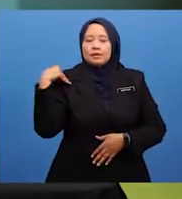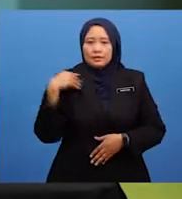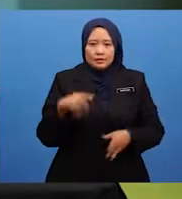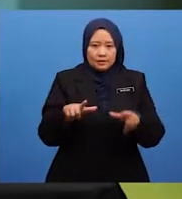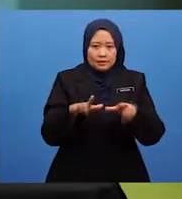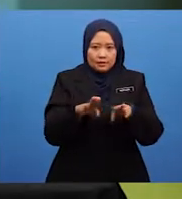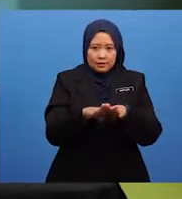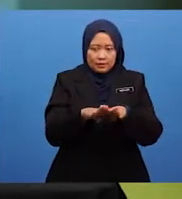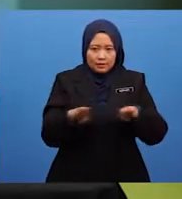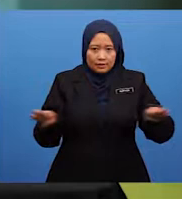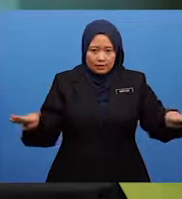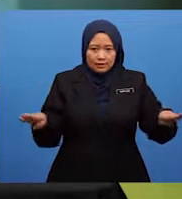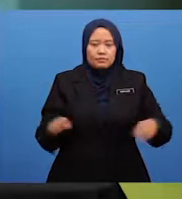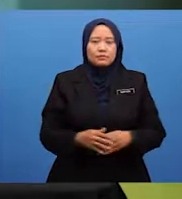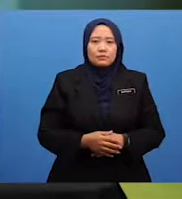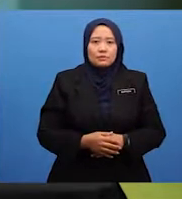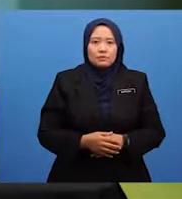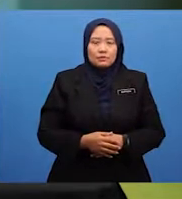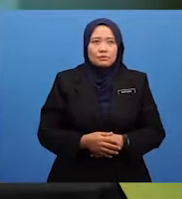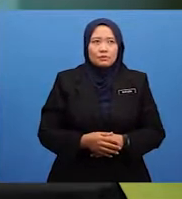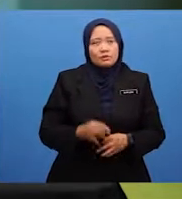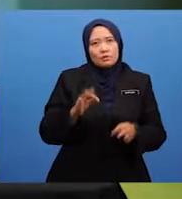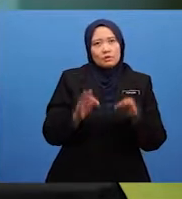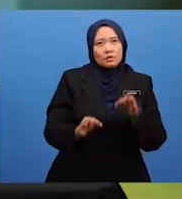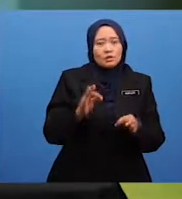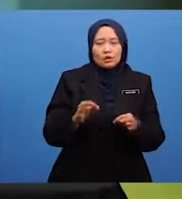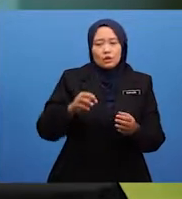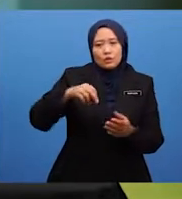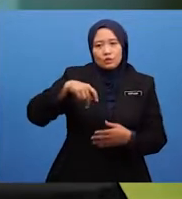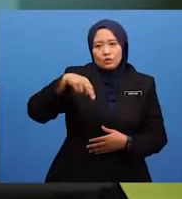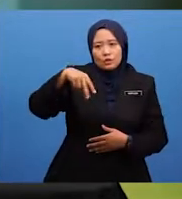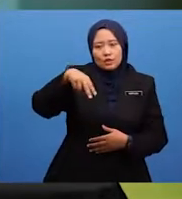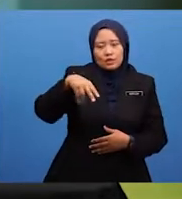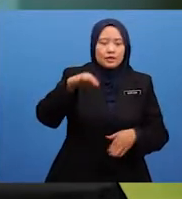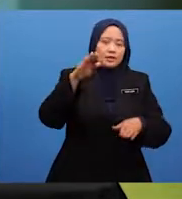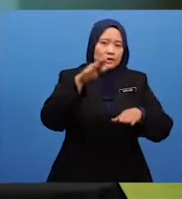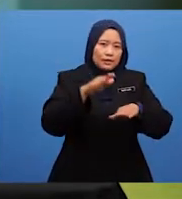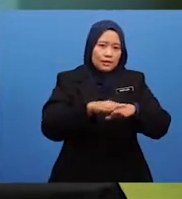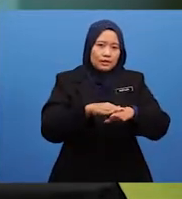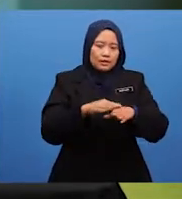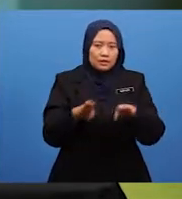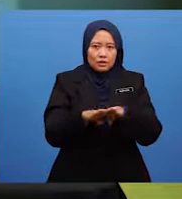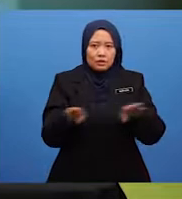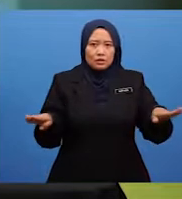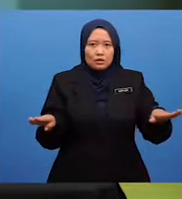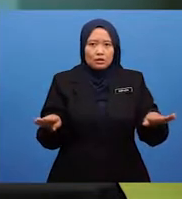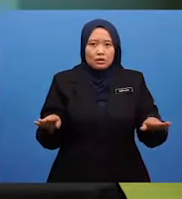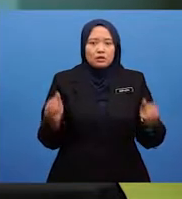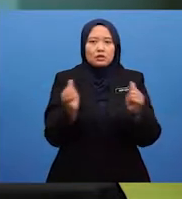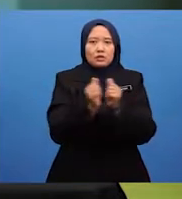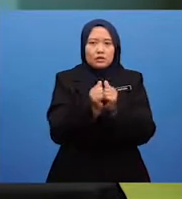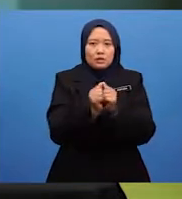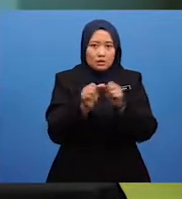Cuba kamu bayangkan pula apabila kamu berjalan di atas lantai dengan hanya memakai